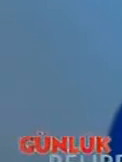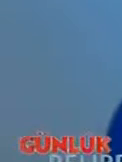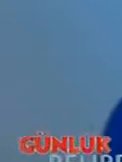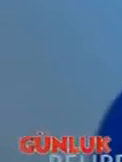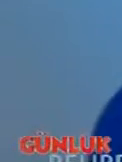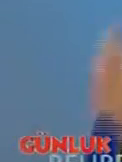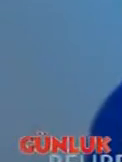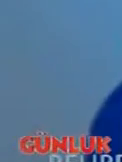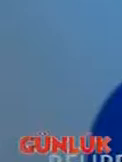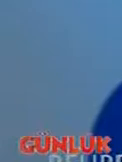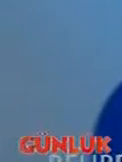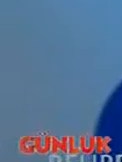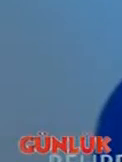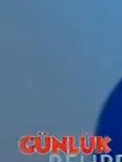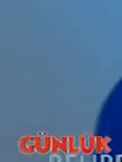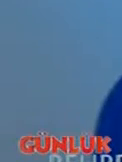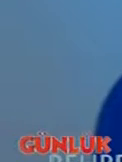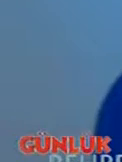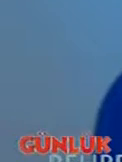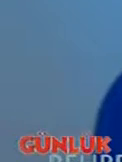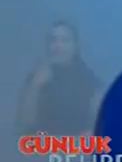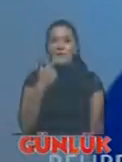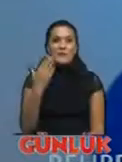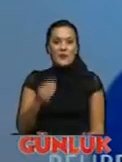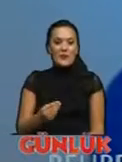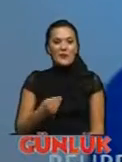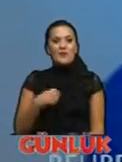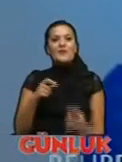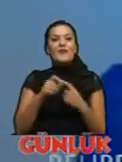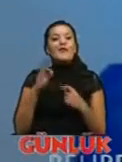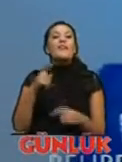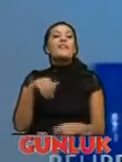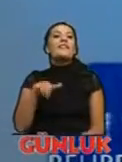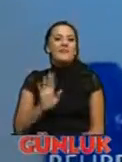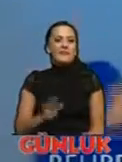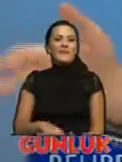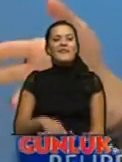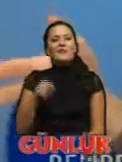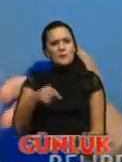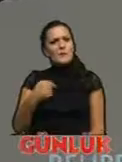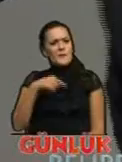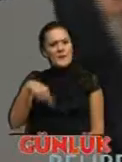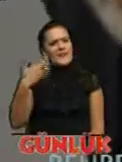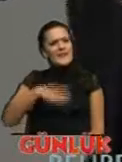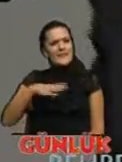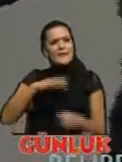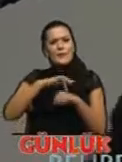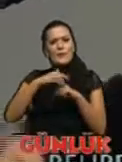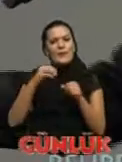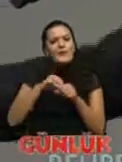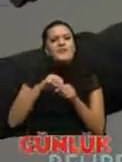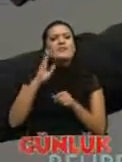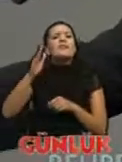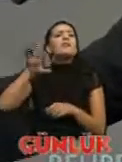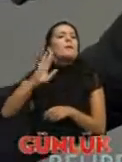Deyin. Ne güzel. Ben dedim, Allah Allah. Ben dedim, oldu. Sağ Soner mi? Olgun. Öyle değil mi? Yani, bu vize isteyen ülkelere gitmeme